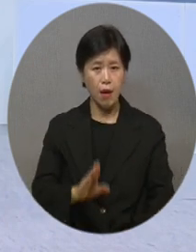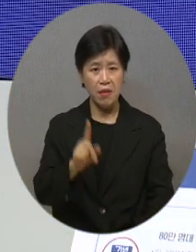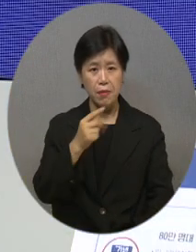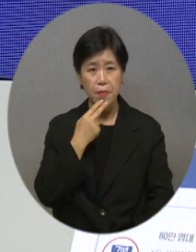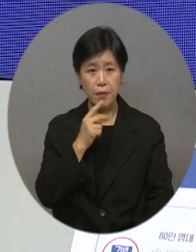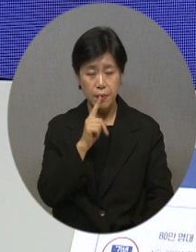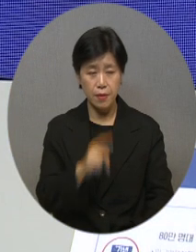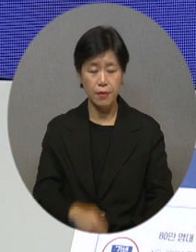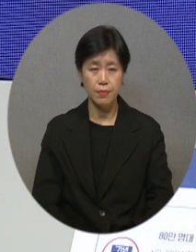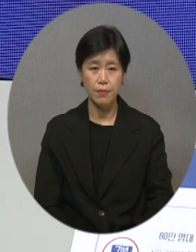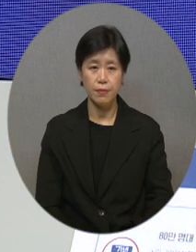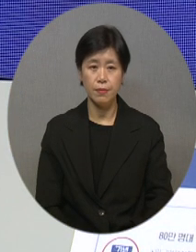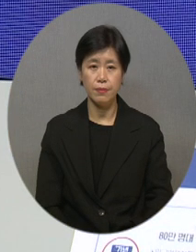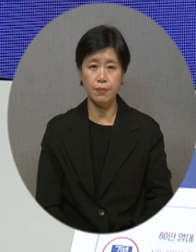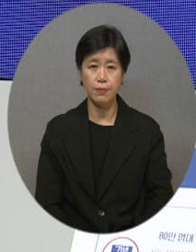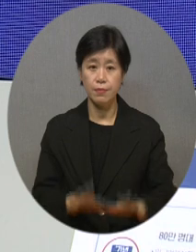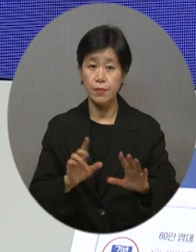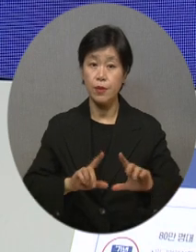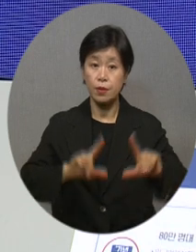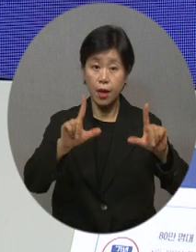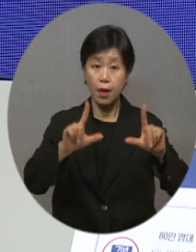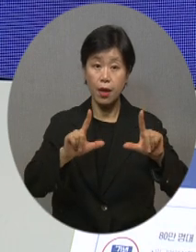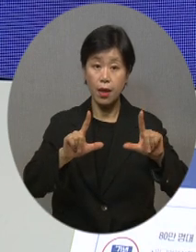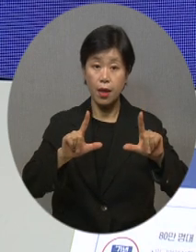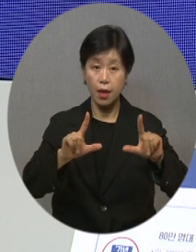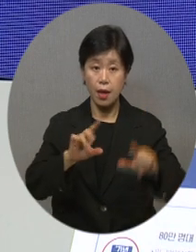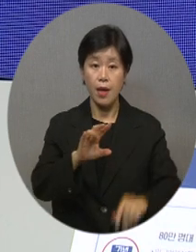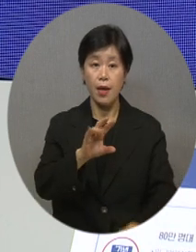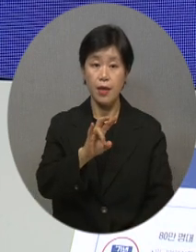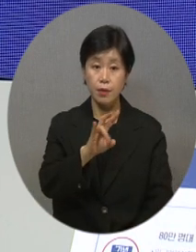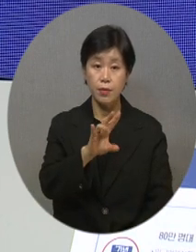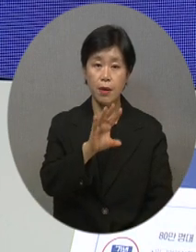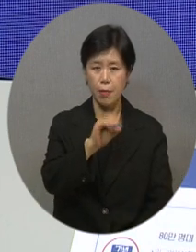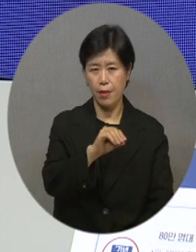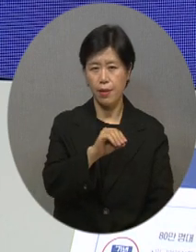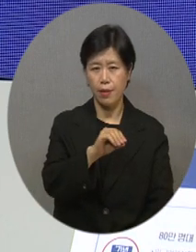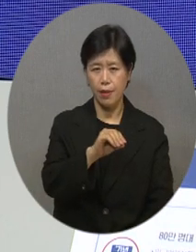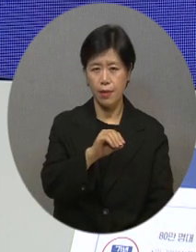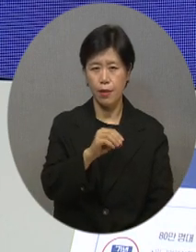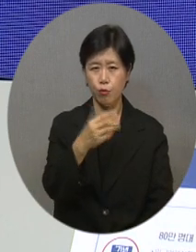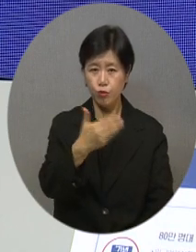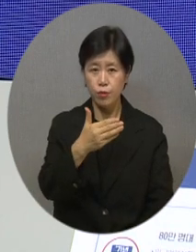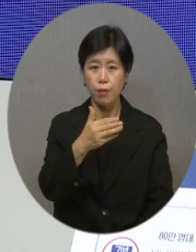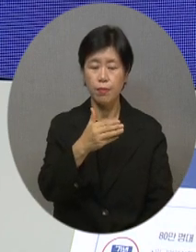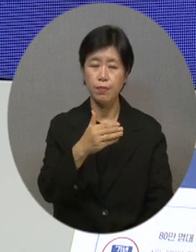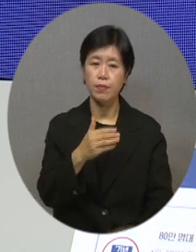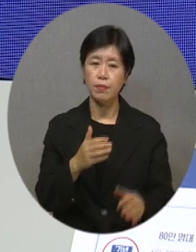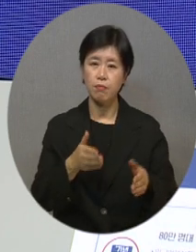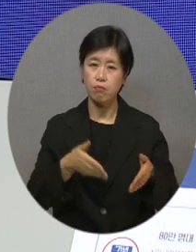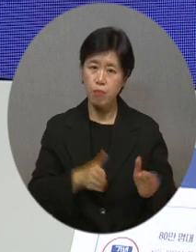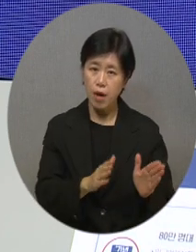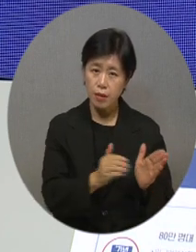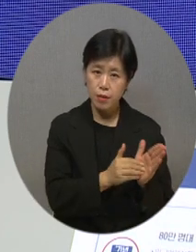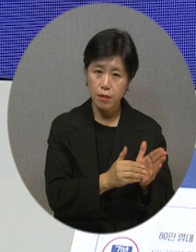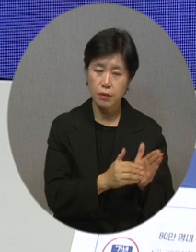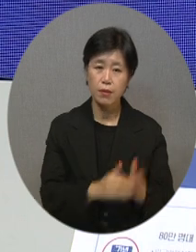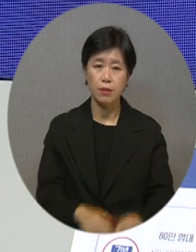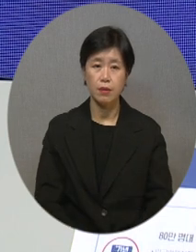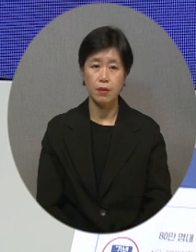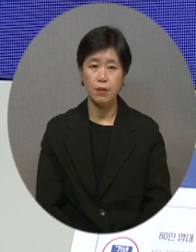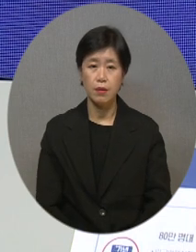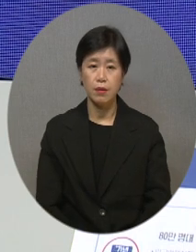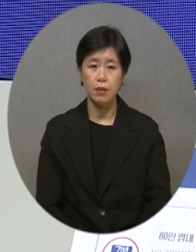그런데 금년도가 24만 9천 명입니다. 이게 25년도 안 난다는 얘기인데요. 정말 OECD